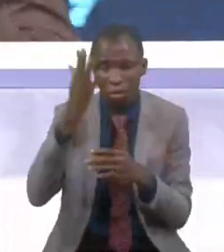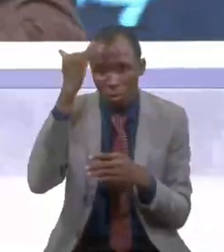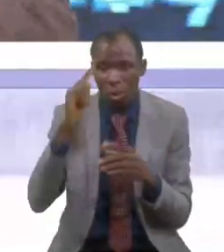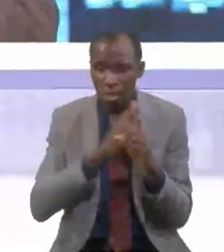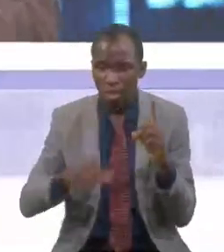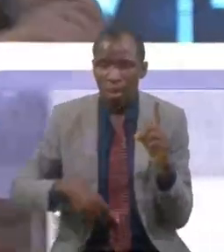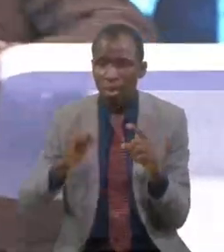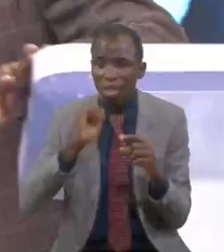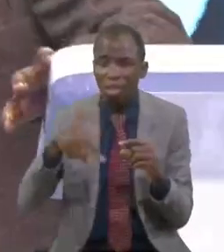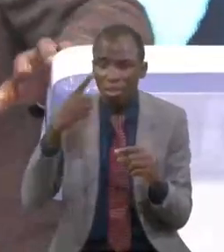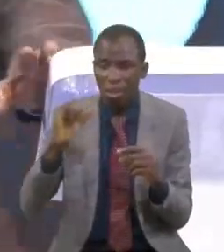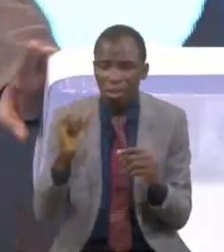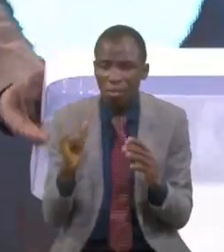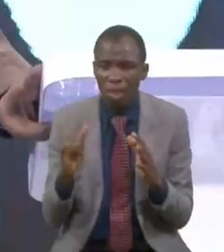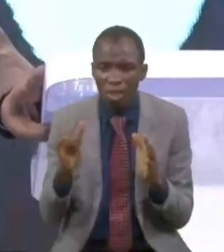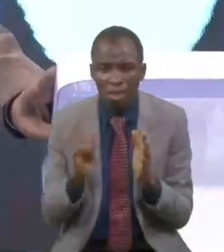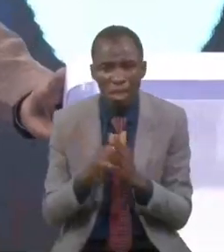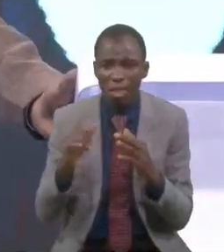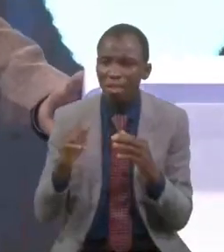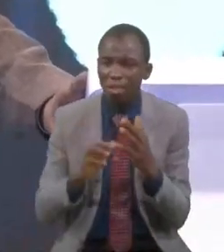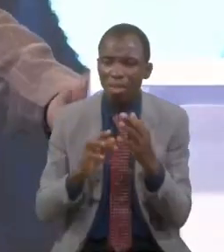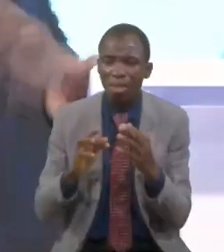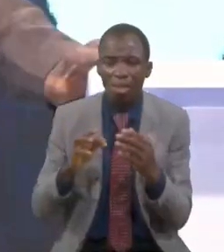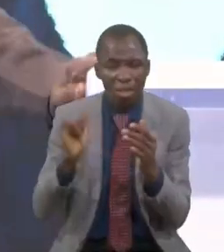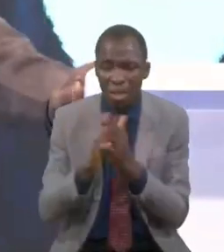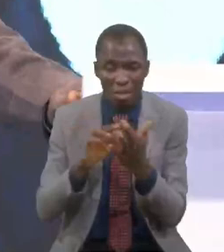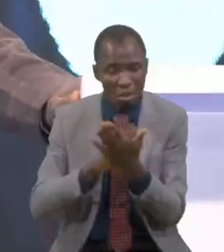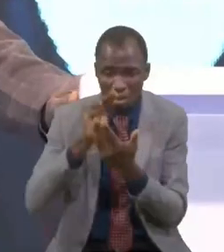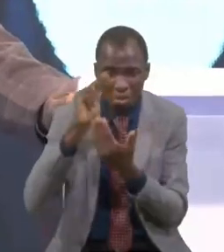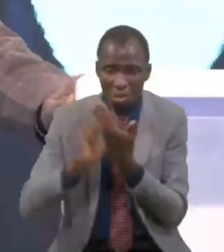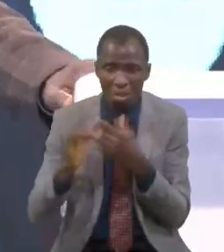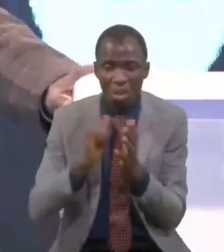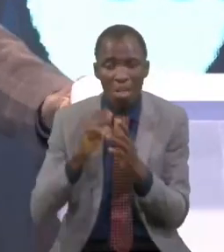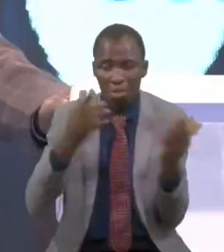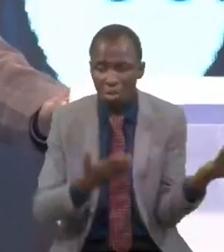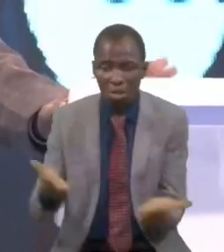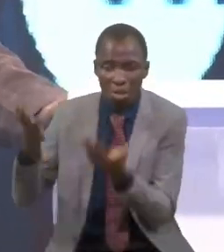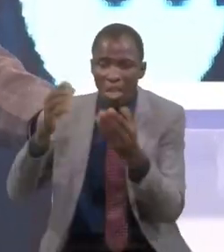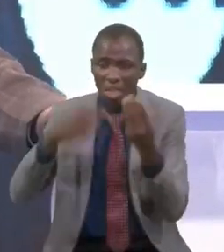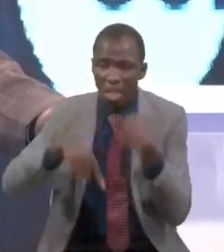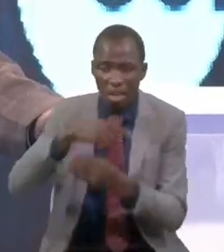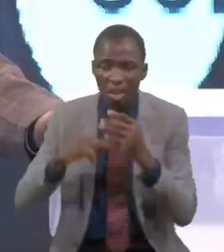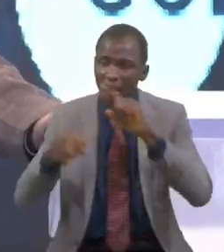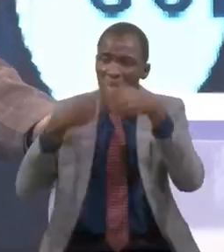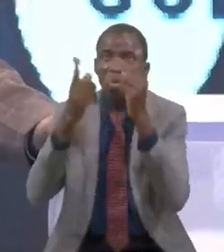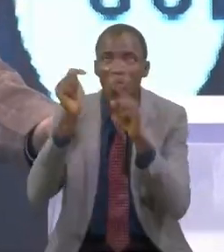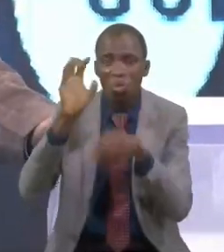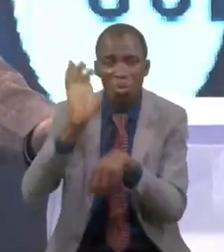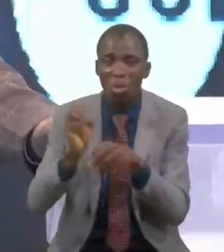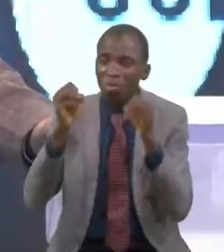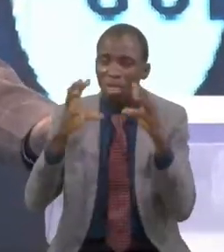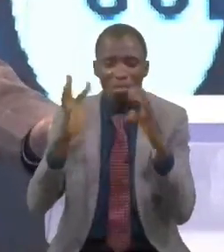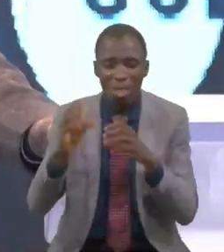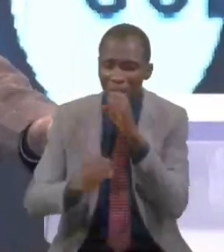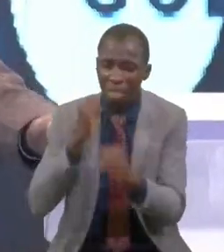c'est pourquoi le Seigneur dit que la justice que vous portez je vais à l'église et il y a beaucoup